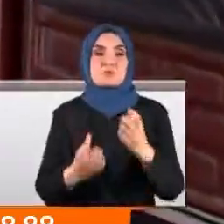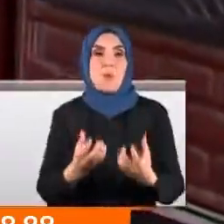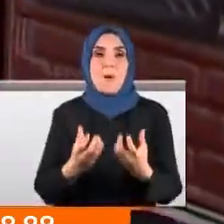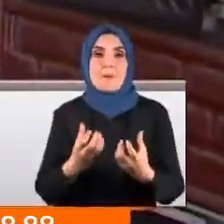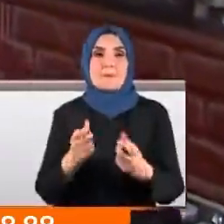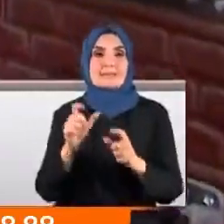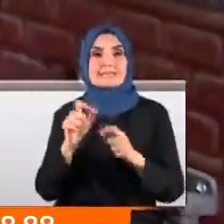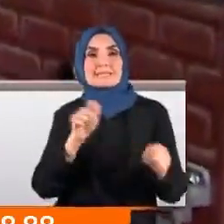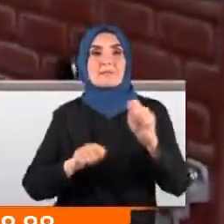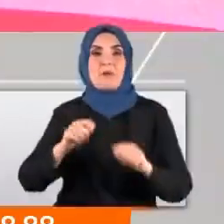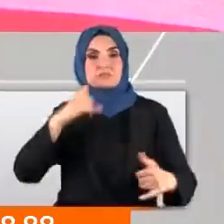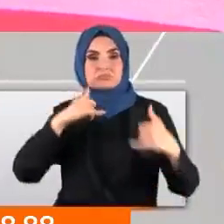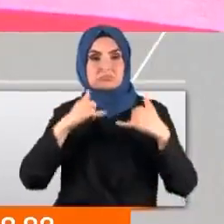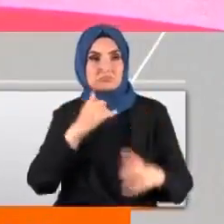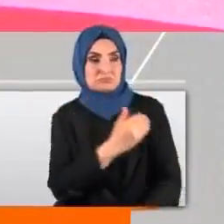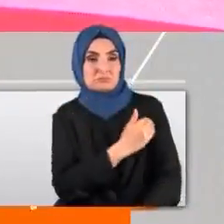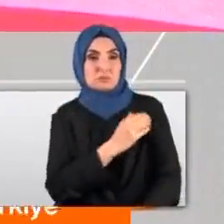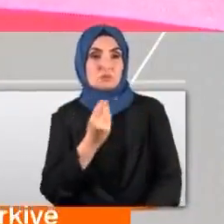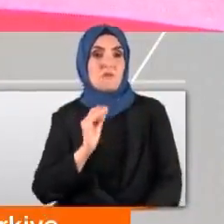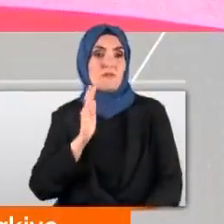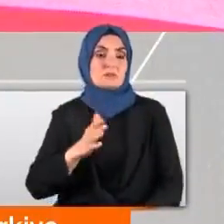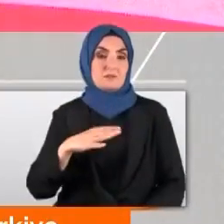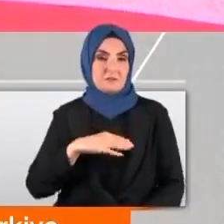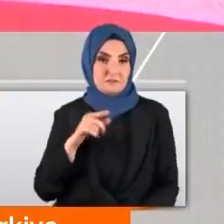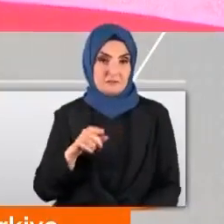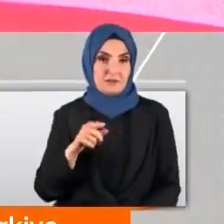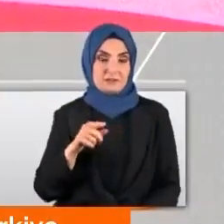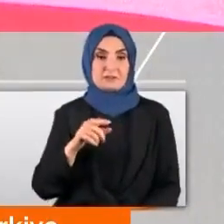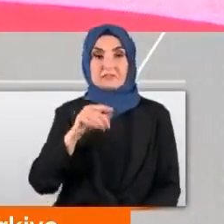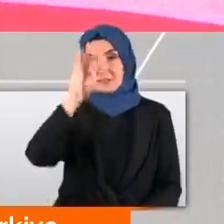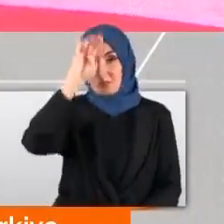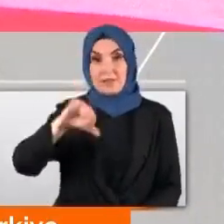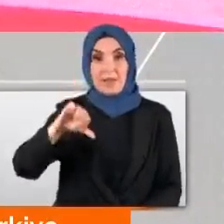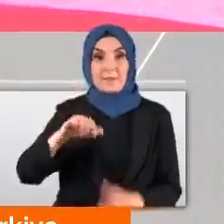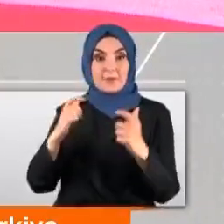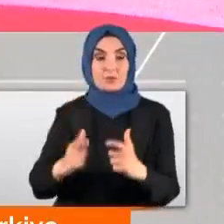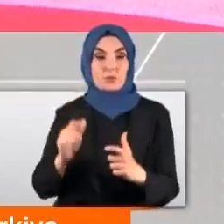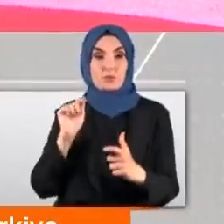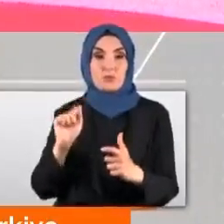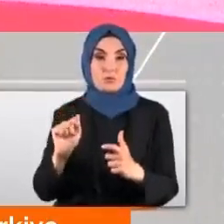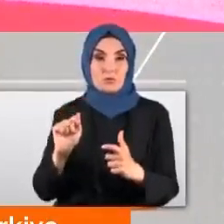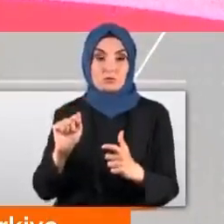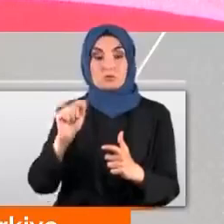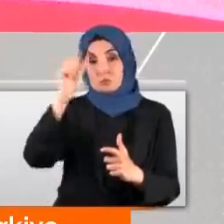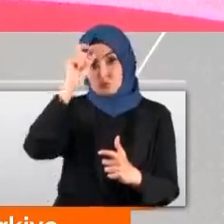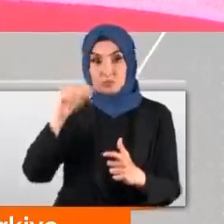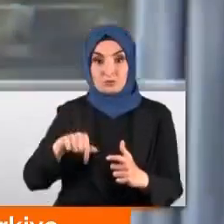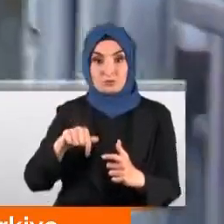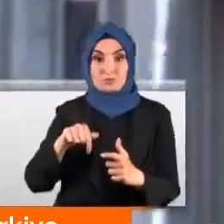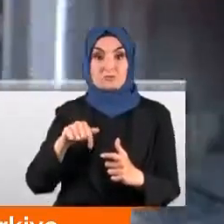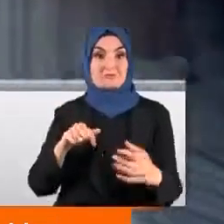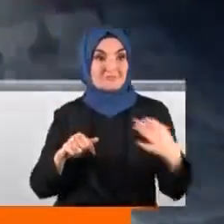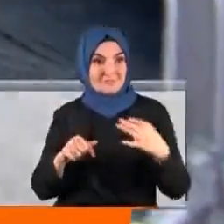soba satıcılarını da şaşırttı. Türkiye'de uğraşanlar ya bırak böyle bir hallere düşsünler tabii yani. Ben bunu isterim. Niye Türkiye'de